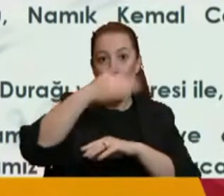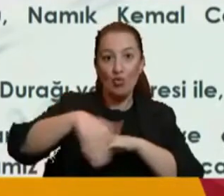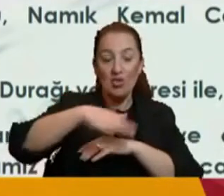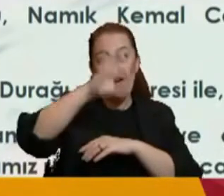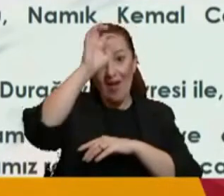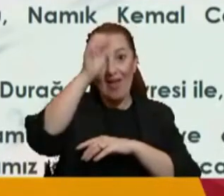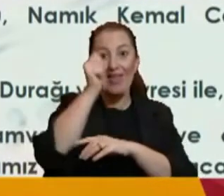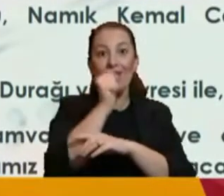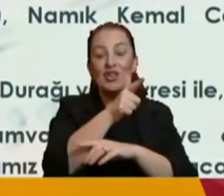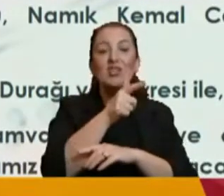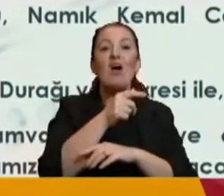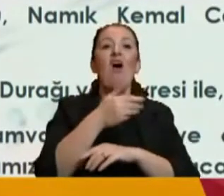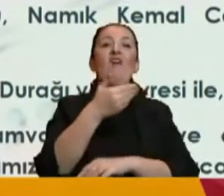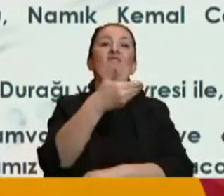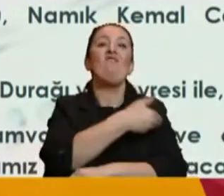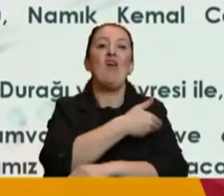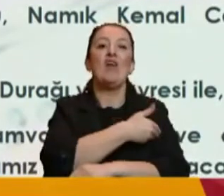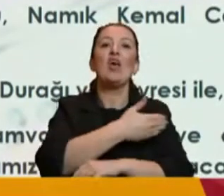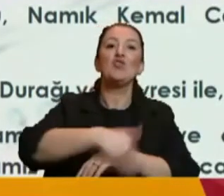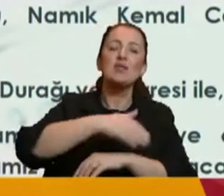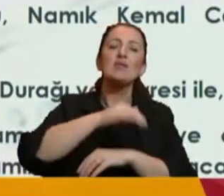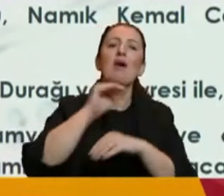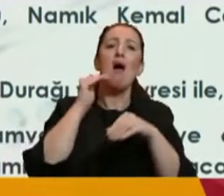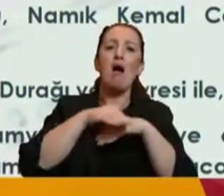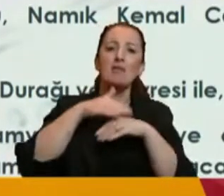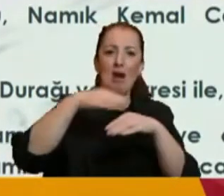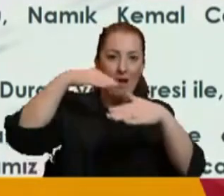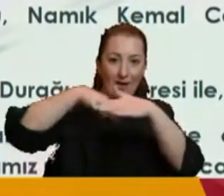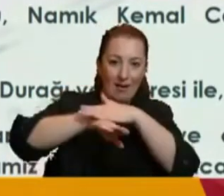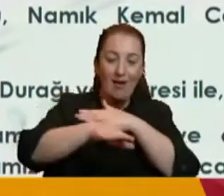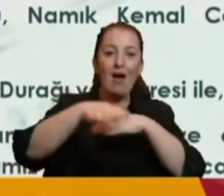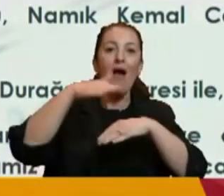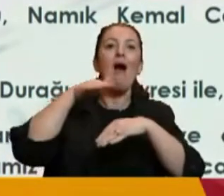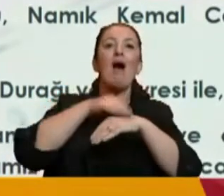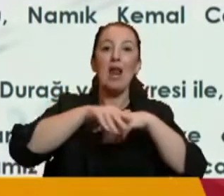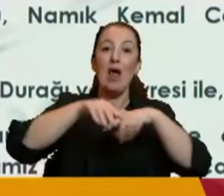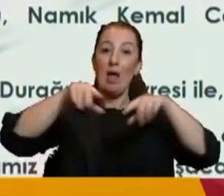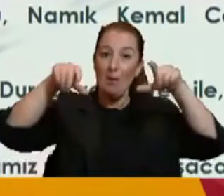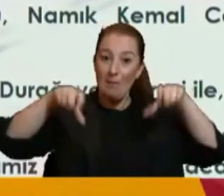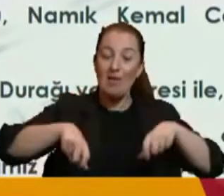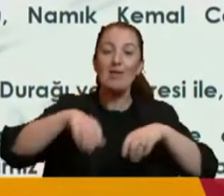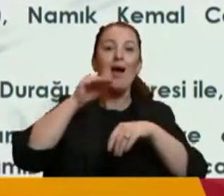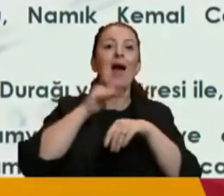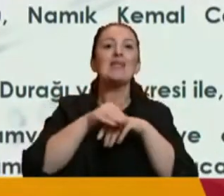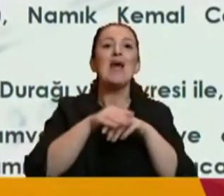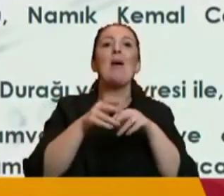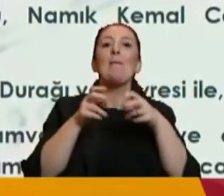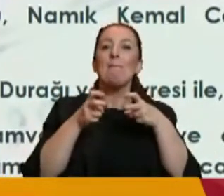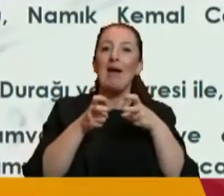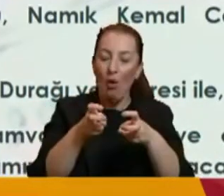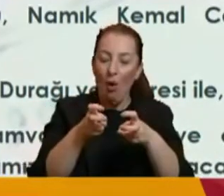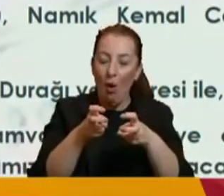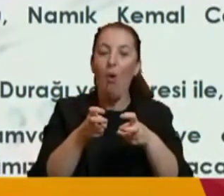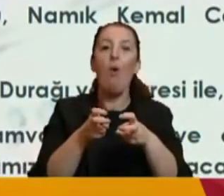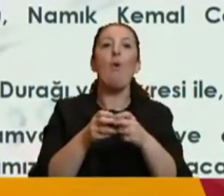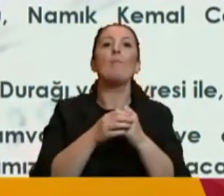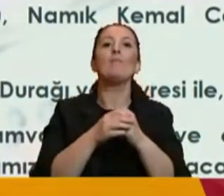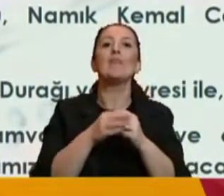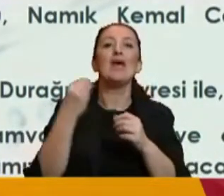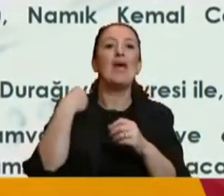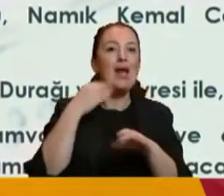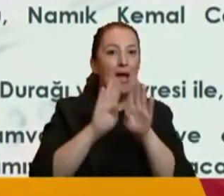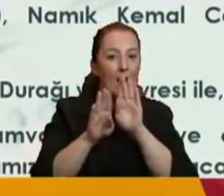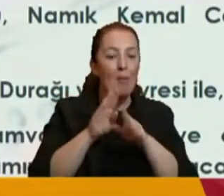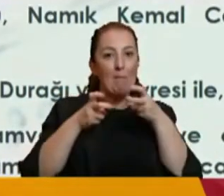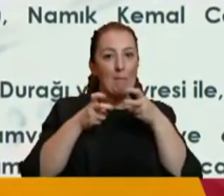Vatan Caddesi Aksaray altgeçidi Aksaray Meydan Aksaray metro istasyonu Yenikapı